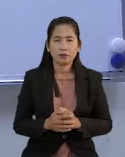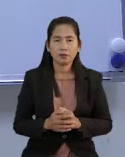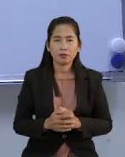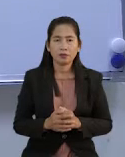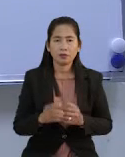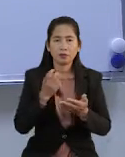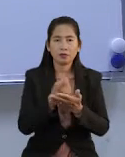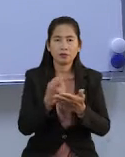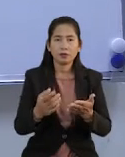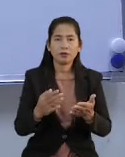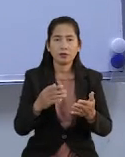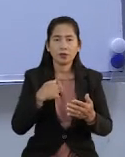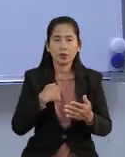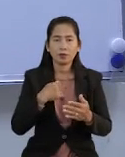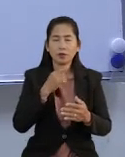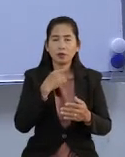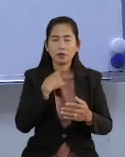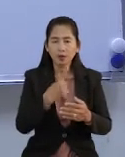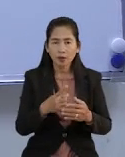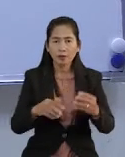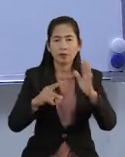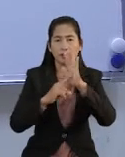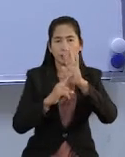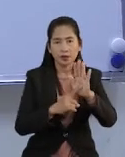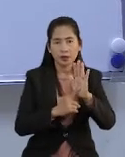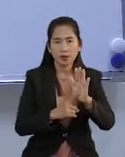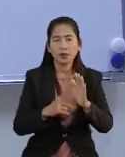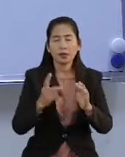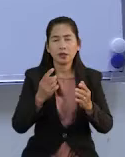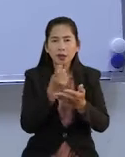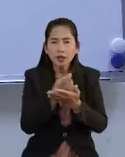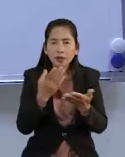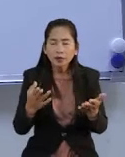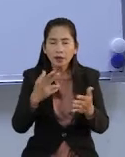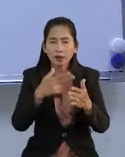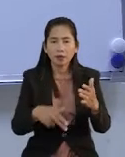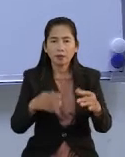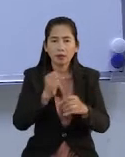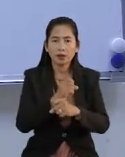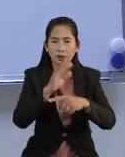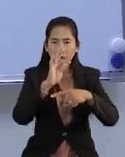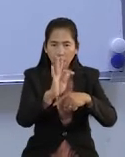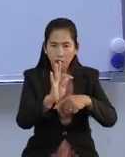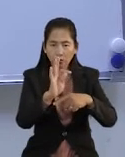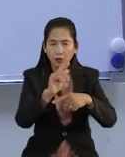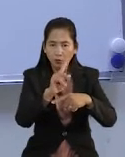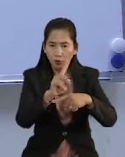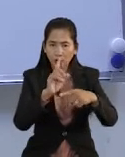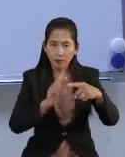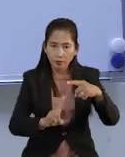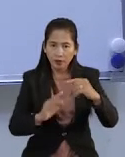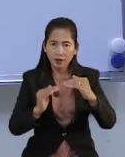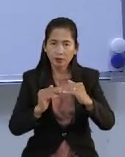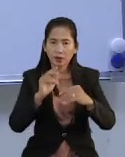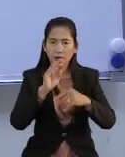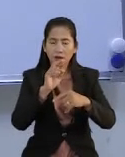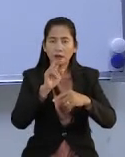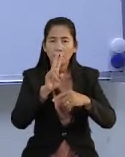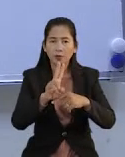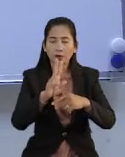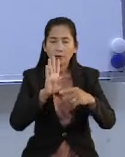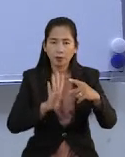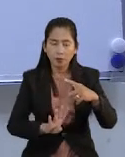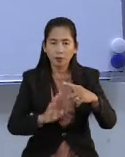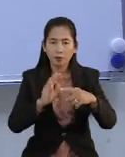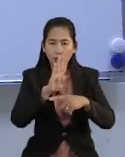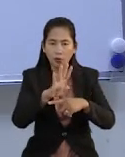Nhưng chắc nâng nẹ cổ nâng bỏ slide bằng hai tham hãy đấy bàn chia mùi phía pi nít sma nâng pi phía bốn hãy đấy bàn sma nâng